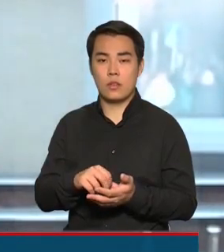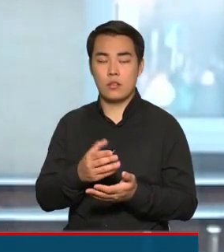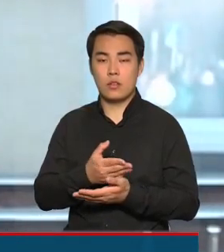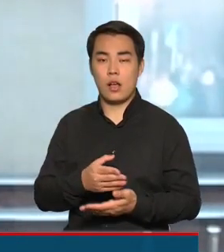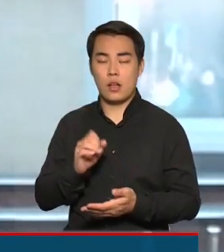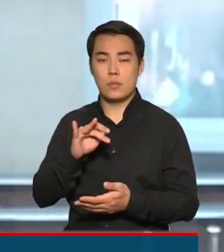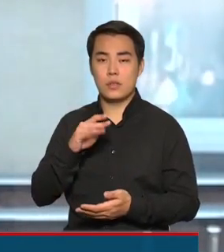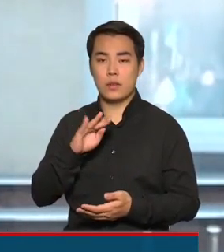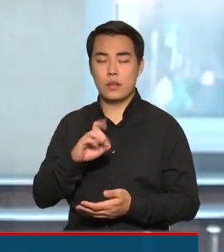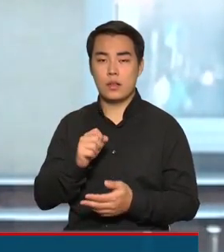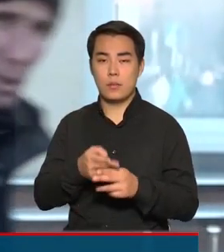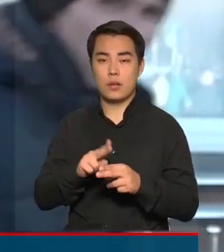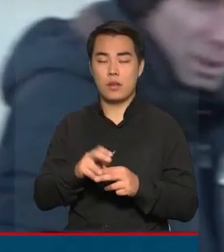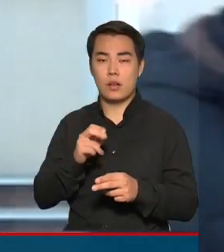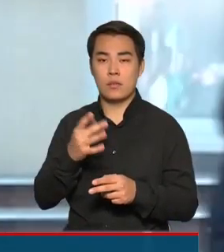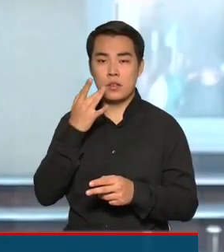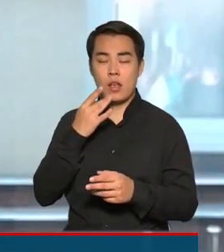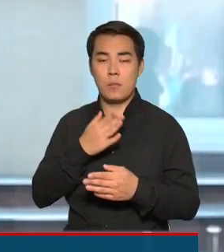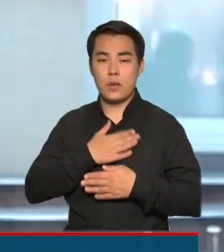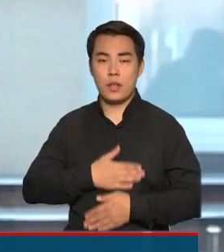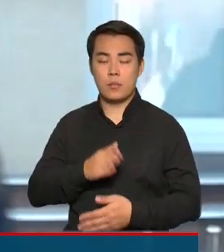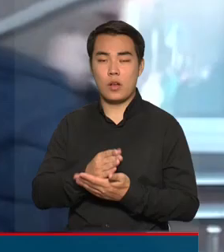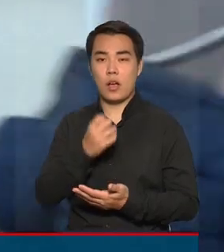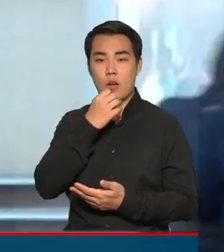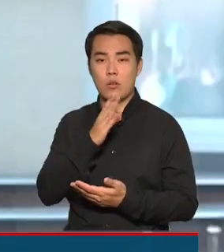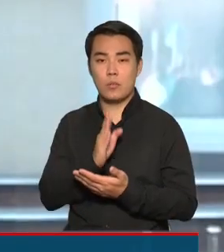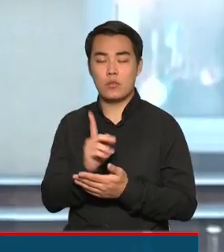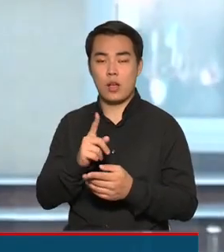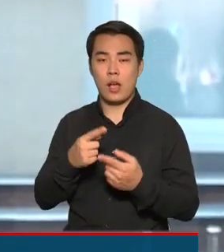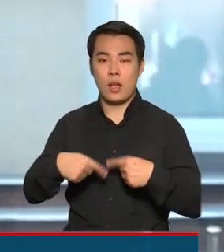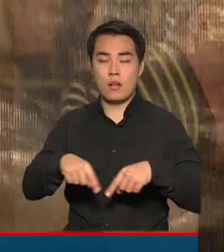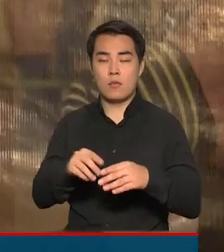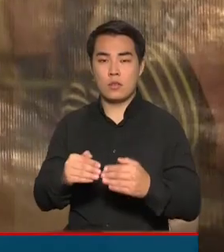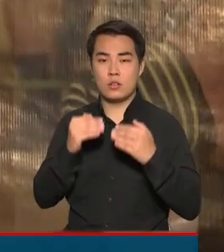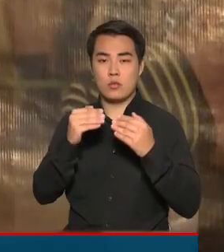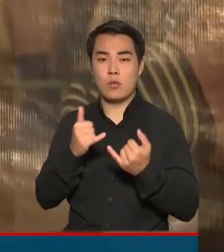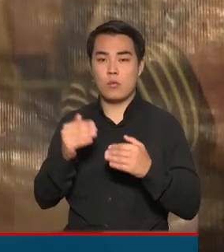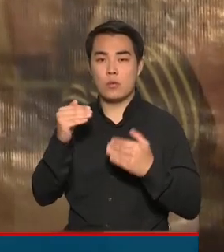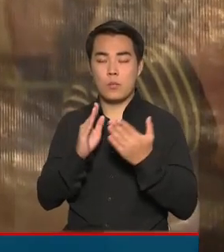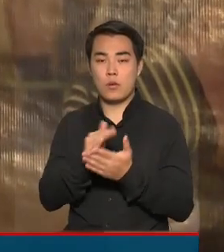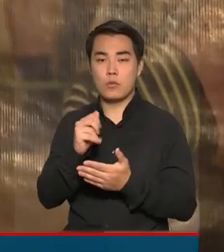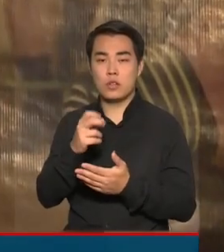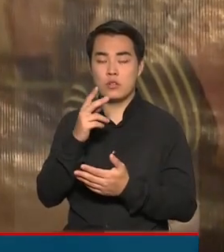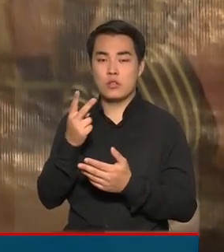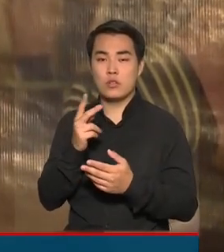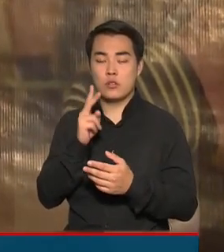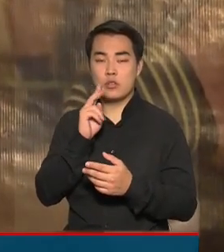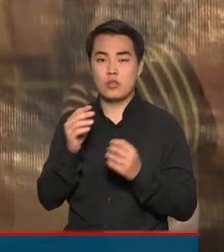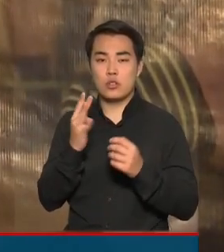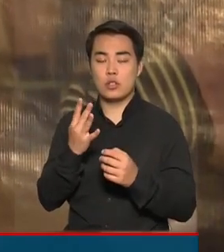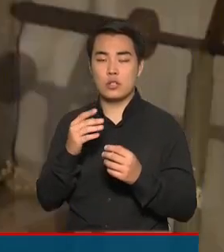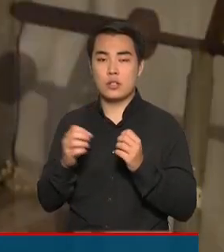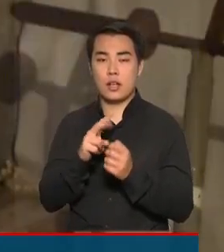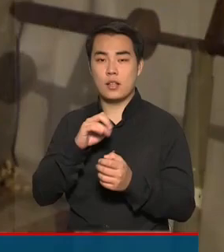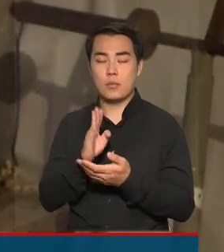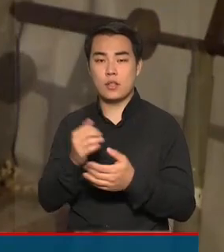Атмосфера, как всегда обычно, доброжелательная, хорошая организация на высшем уровне. Вот уже 4 десятка лет атлет